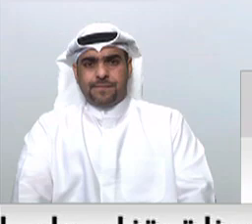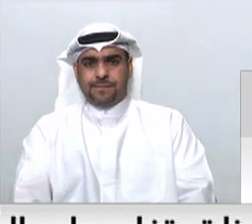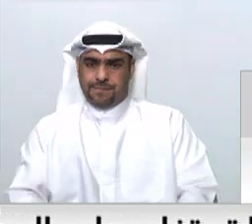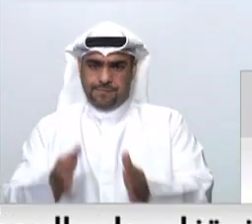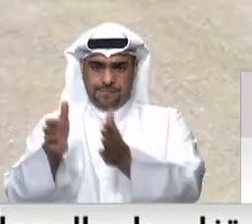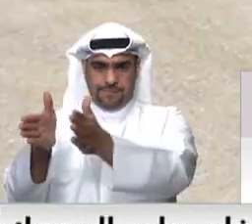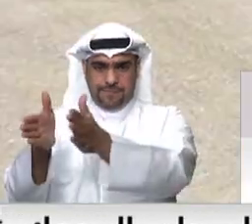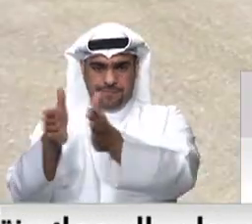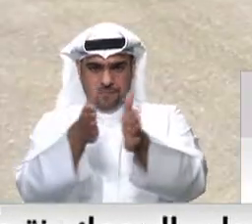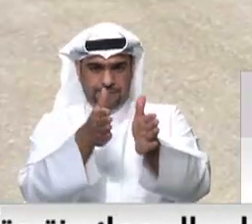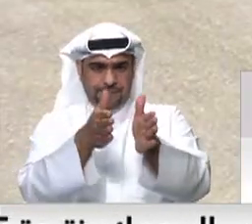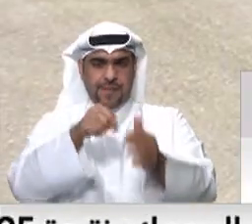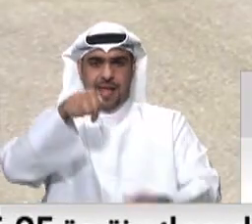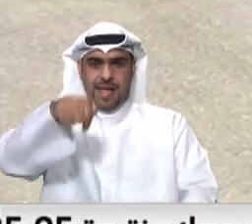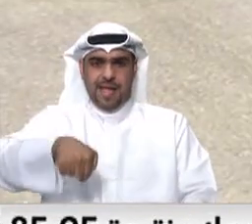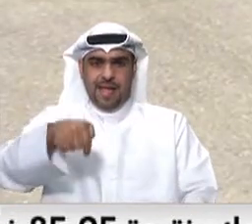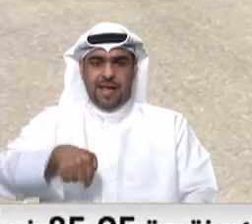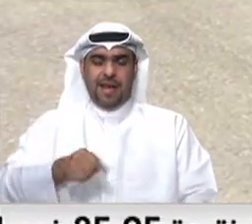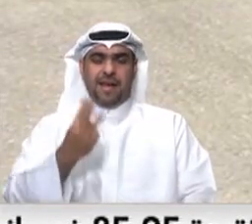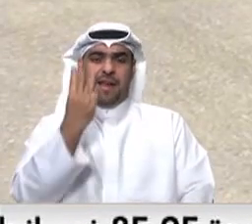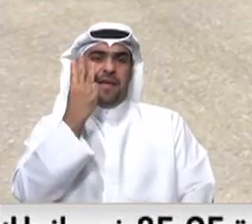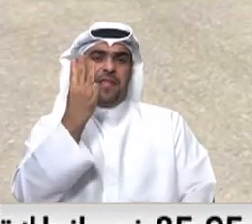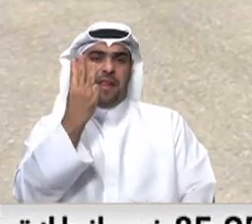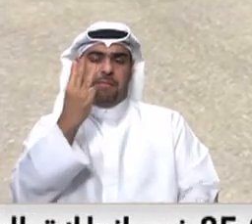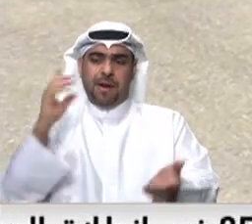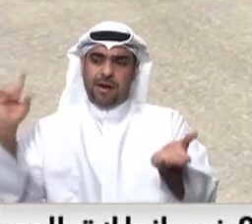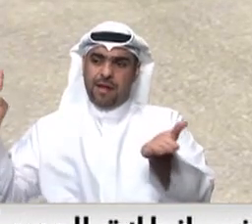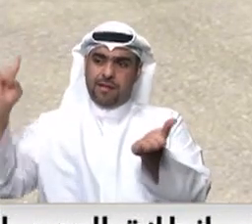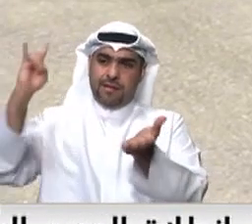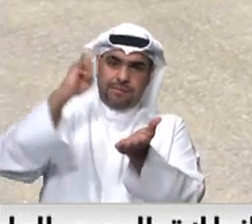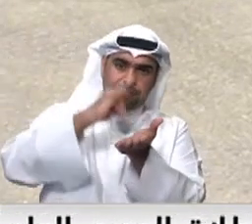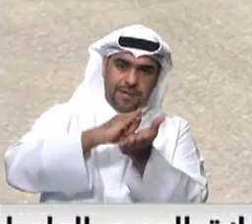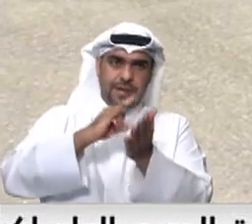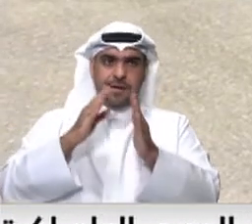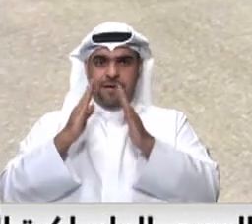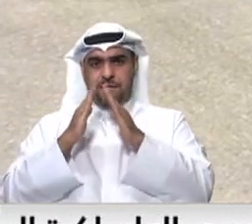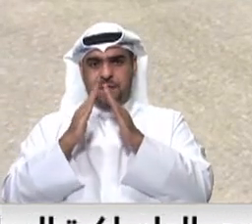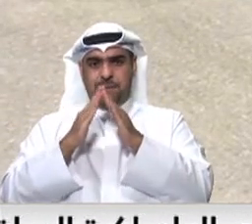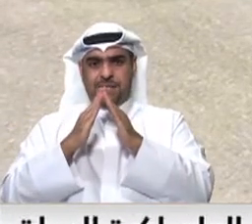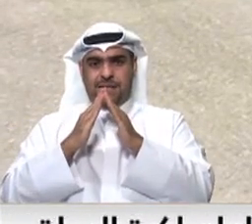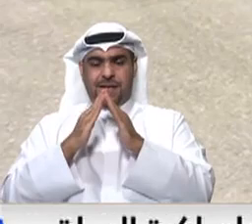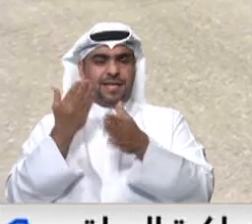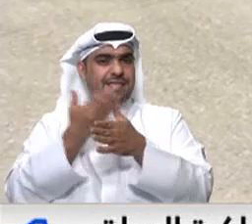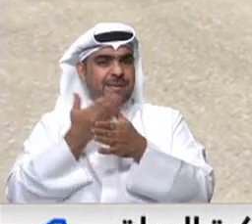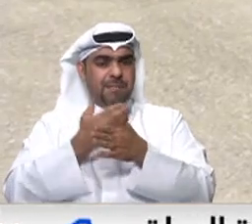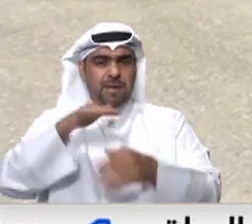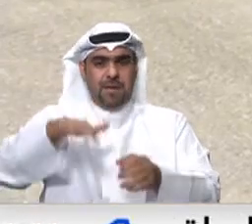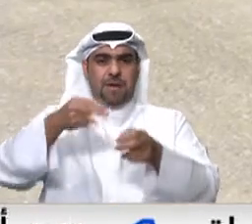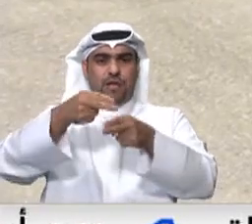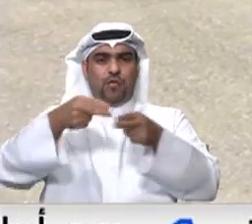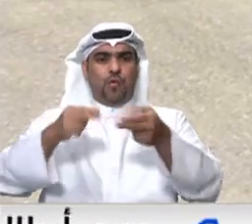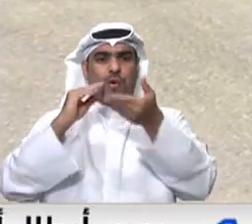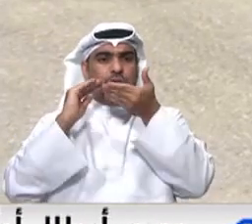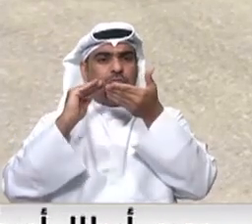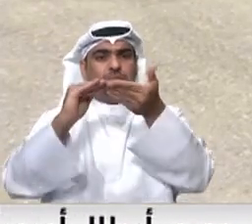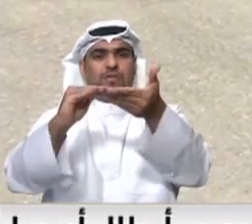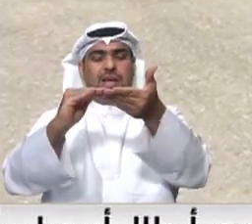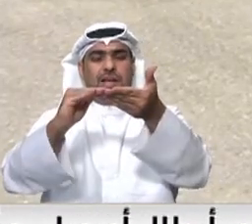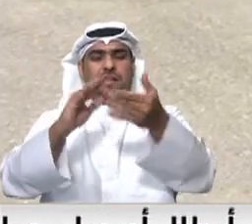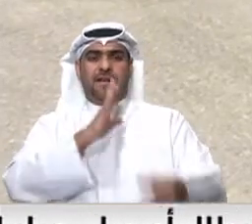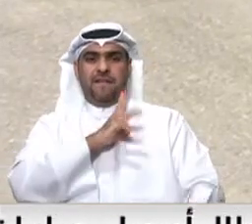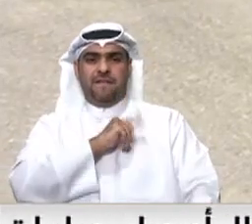وصول الطائره الثالثه من المساعدات الاغاثيه لاهل غزه تاتي ضمن الجسر الجوي الذي بدا منذ يومين ويمتد لعده